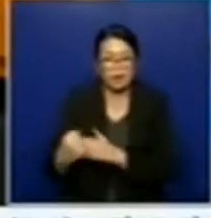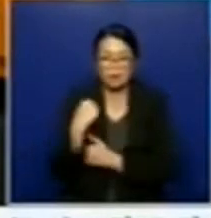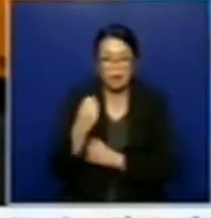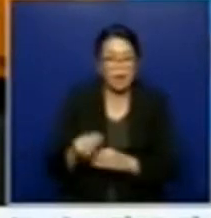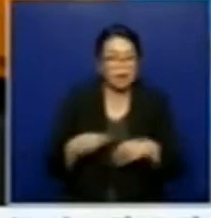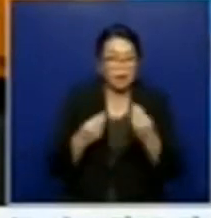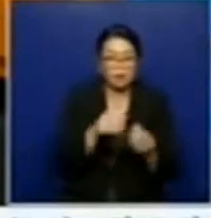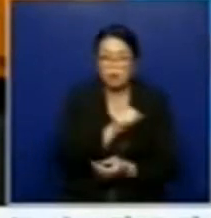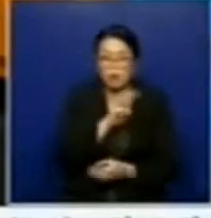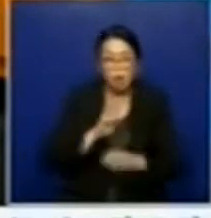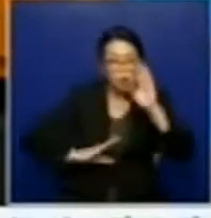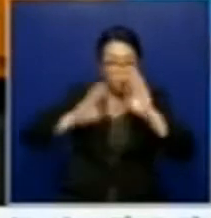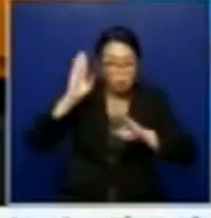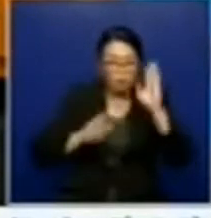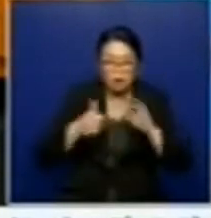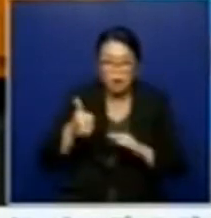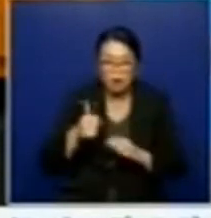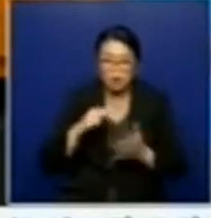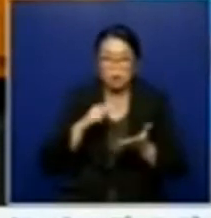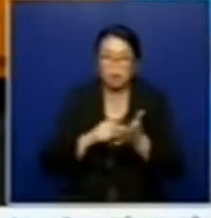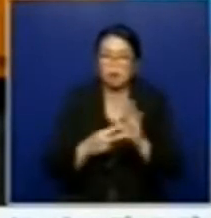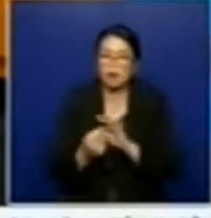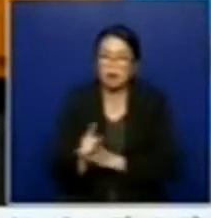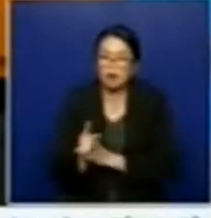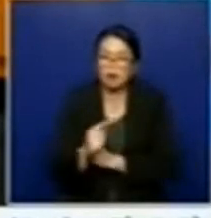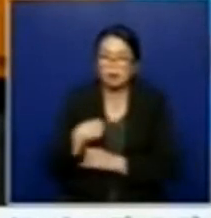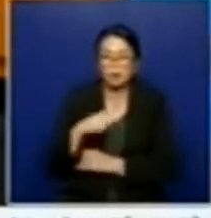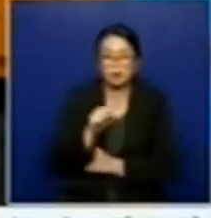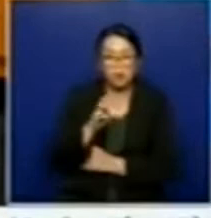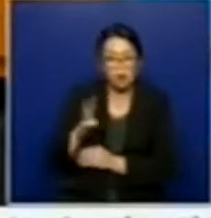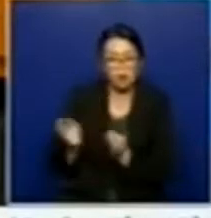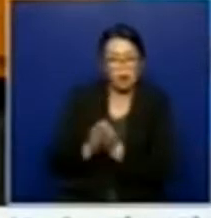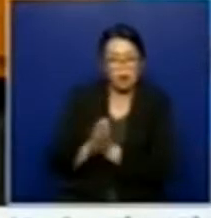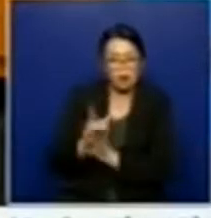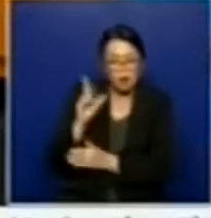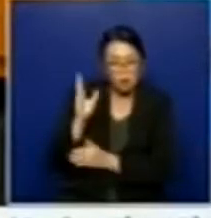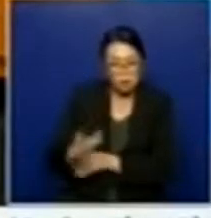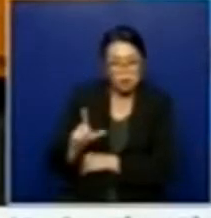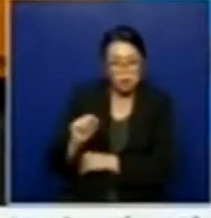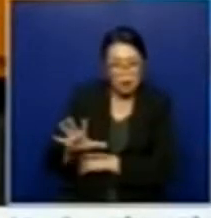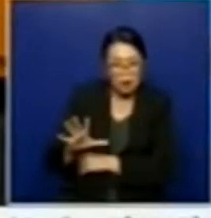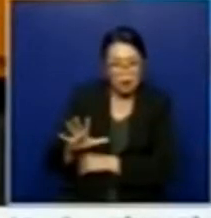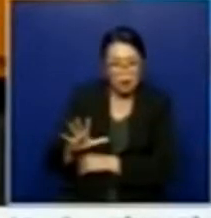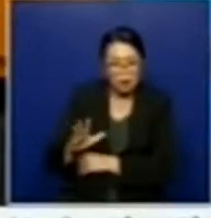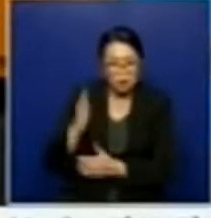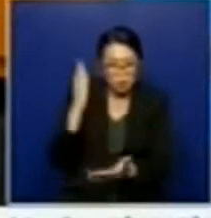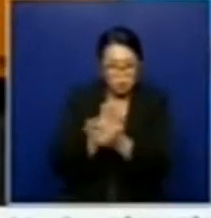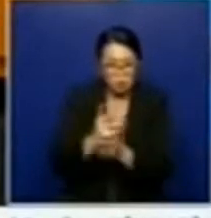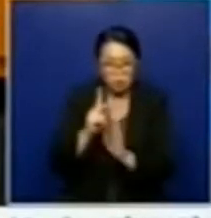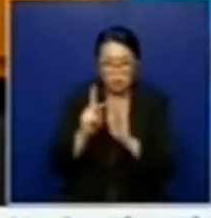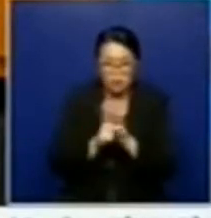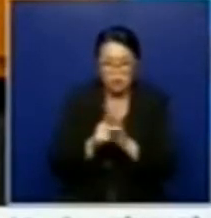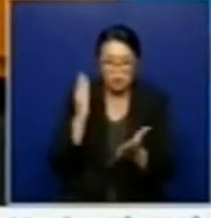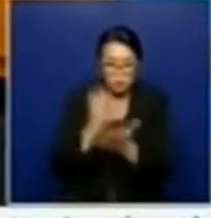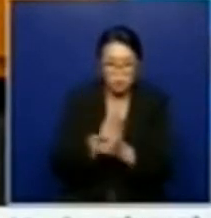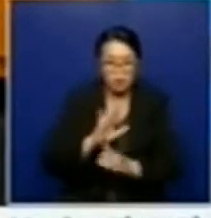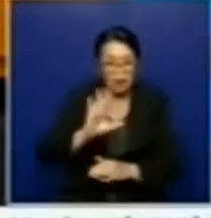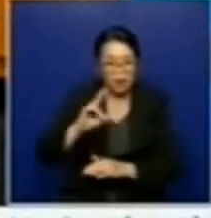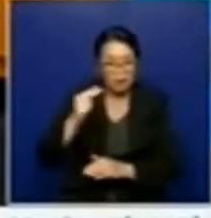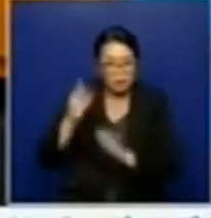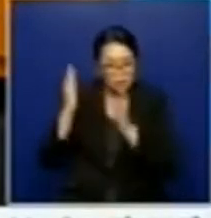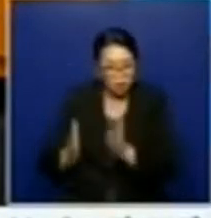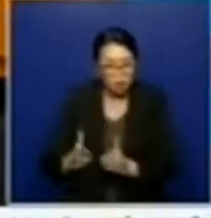าโหวตได้อย่างนี้ครับก็หมายความว่าสว.แค่25คนนะครับสามารถยับยั้งการแก้กฎหมายของประชาชน 50,000 คน